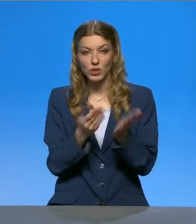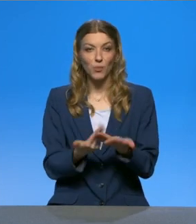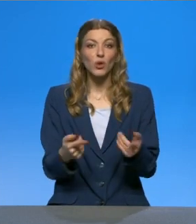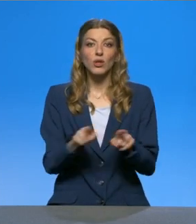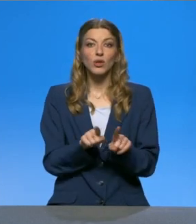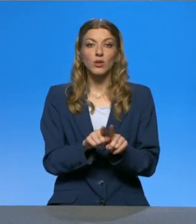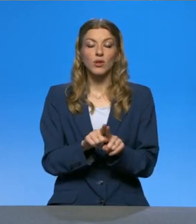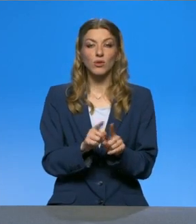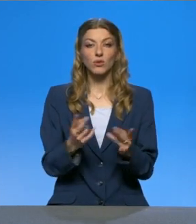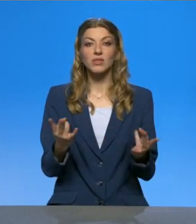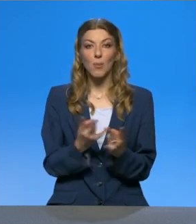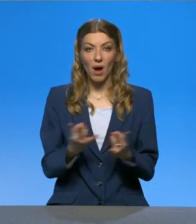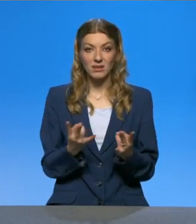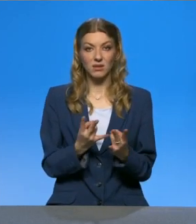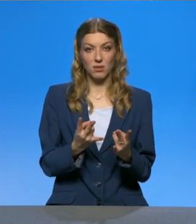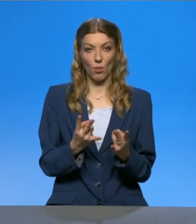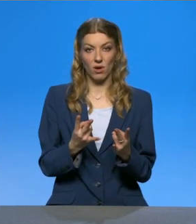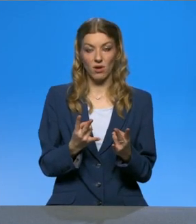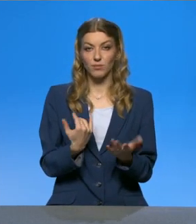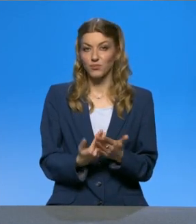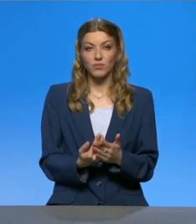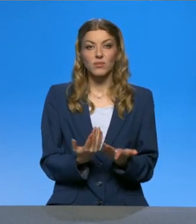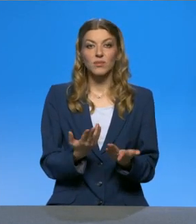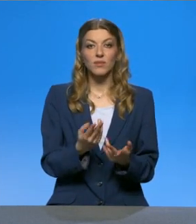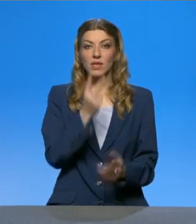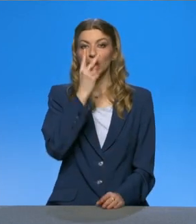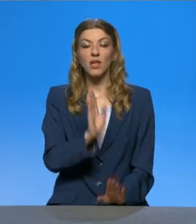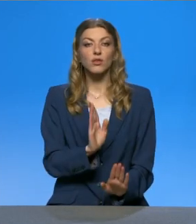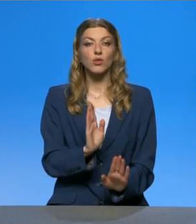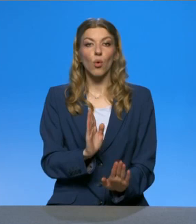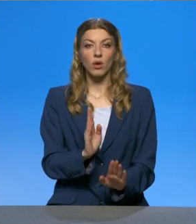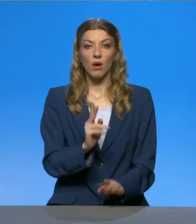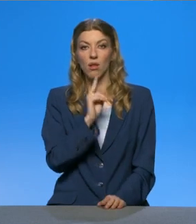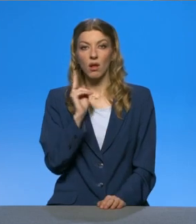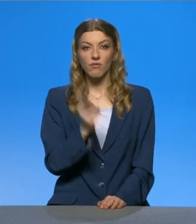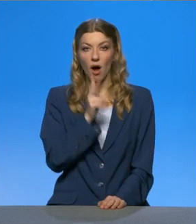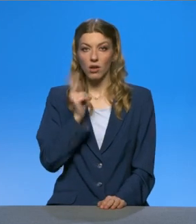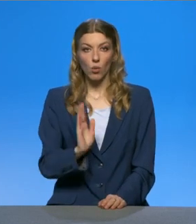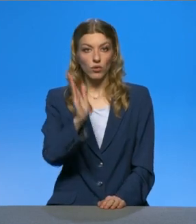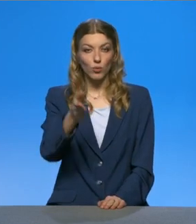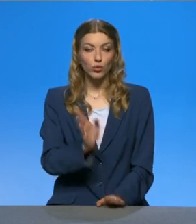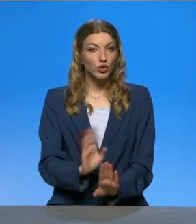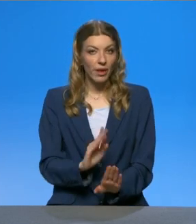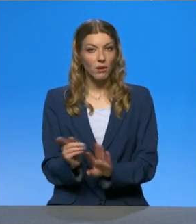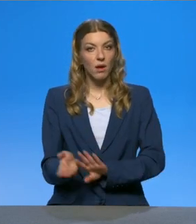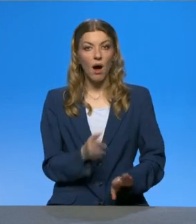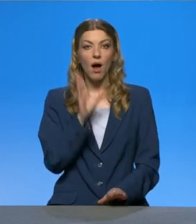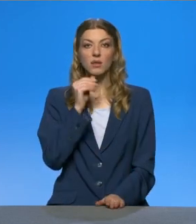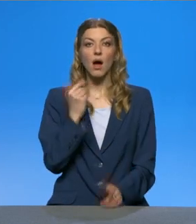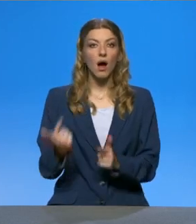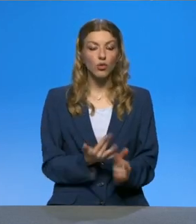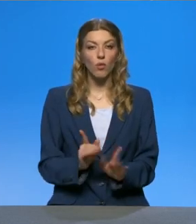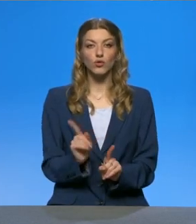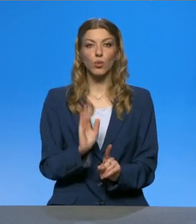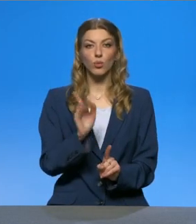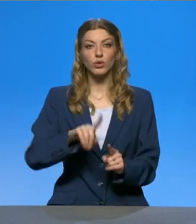вообще в принципе, да, потому что одно дело смотреть на 2-3 года, а другое дело, когда ты готов к чему-то, что будет через 60